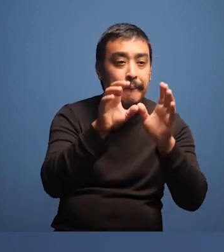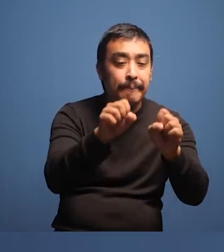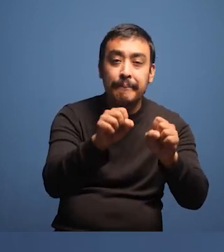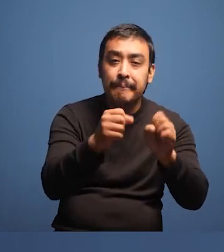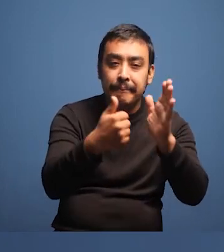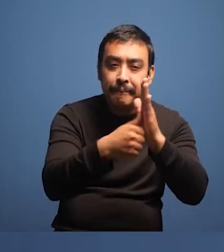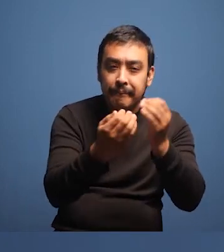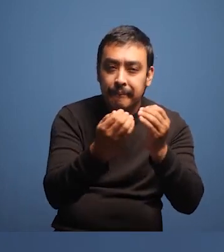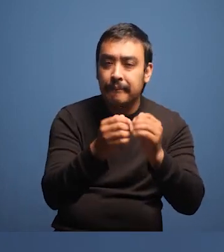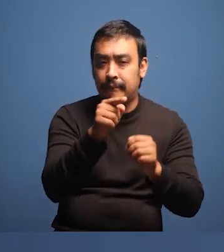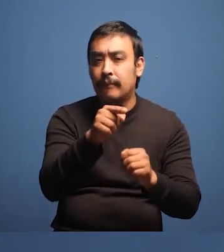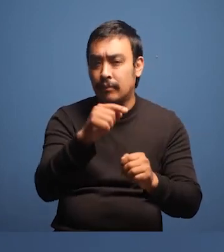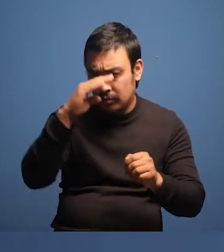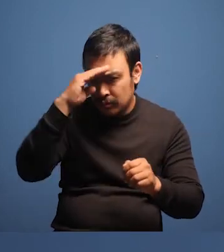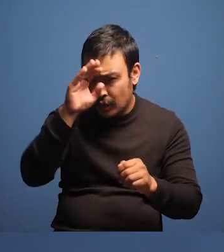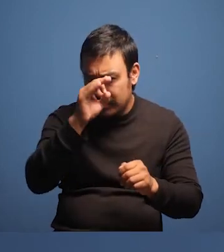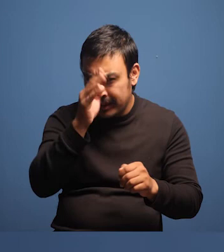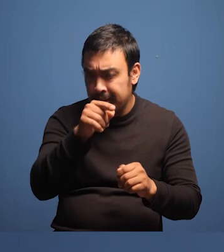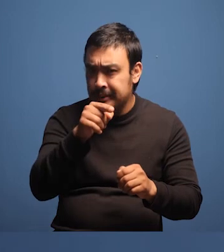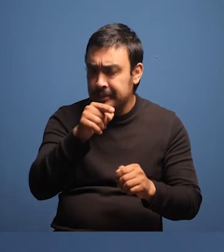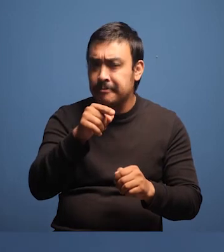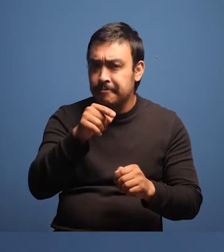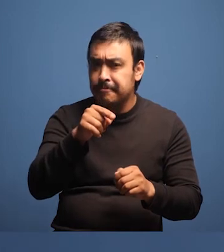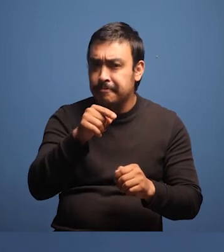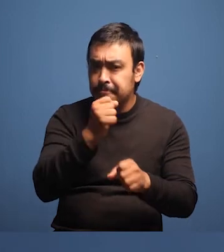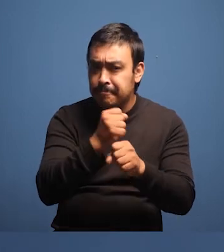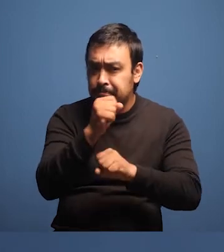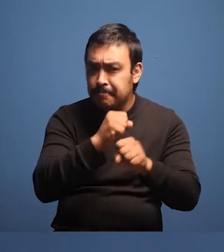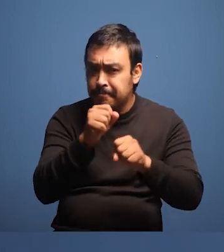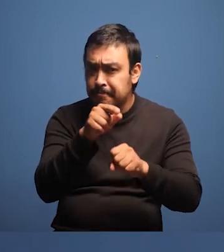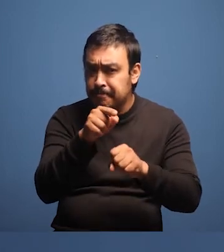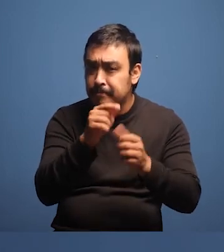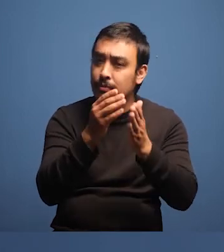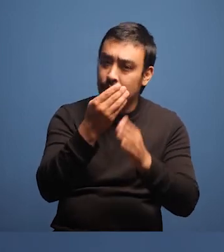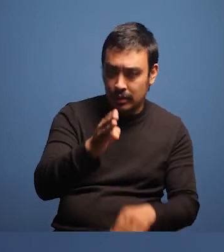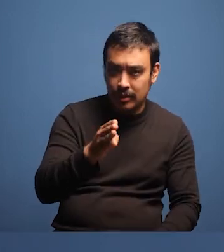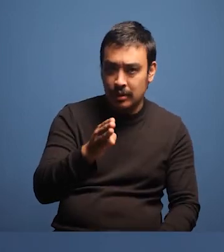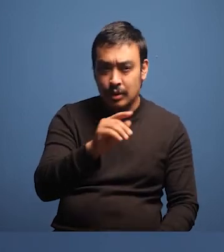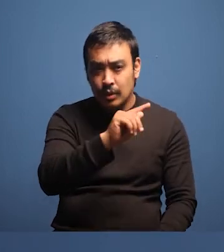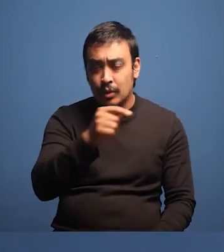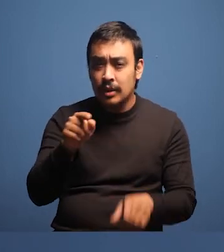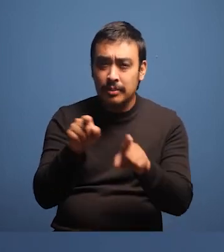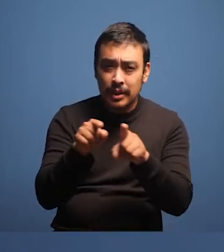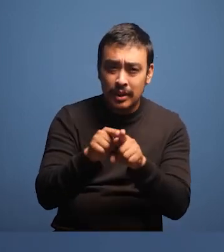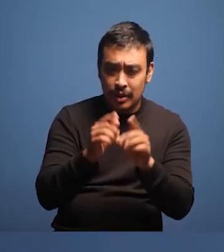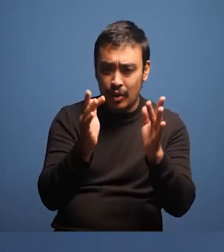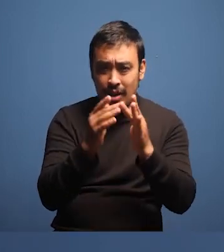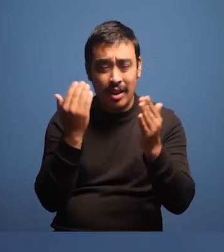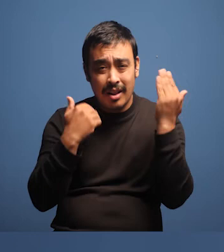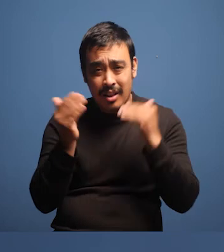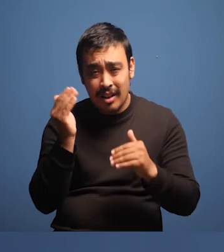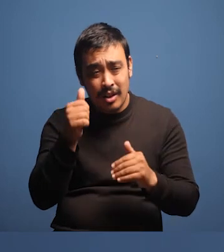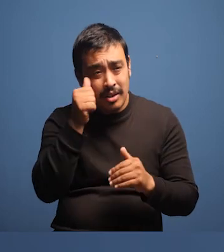चाहिँ साइबर ब्युरोले नै त्यसपछि चाहिँ एक्सन्सहरू लिनुहुन्छ। त्यही भएर तपाईँहरूले चाहिँ कुनै पनि अनलाइन ह्यारेसमेन्ट